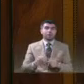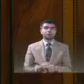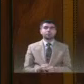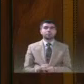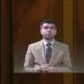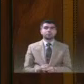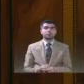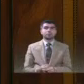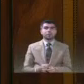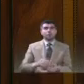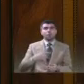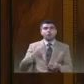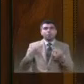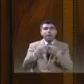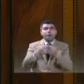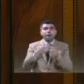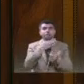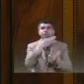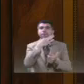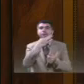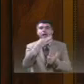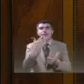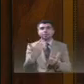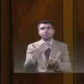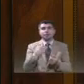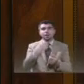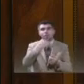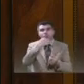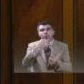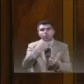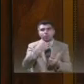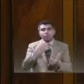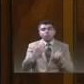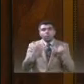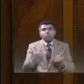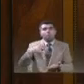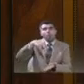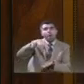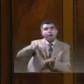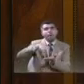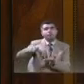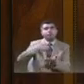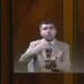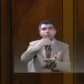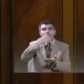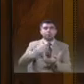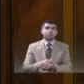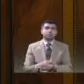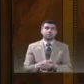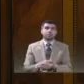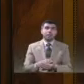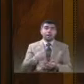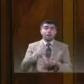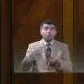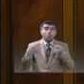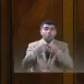بأن من أسهل مداخلات اللي نقوم بها هو هذه المداخلة هذه، لأن وجدت بأن